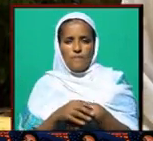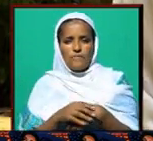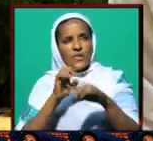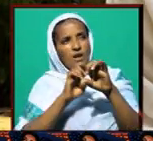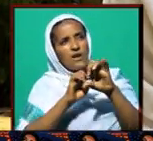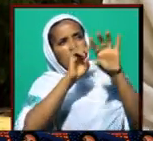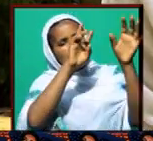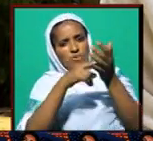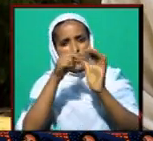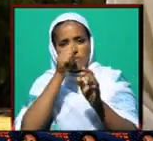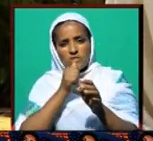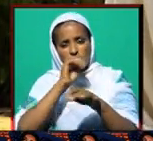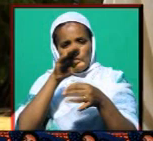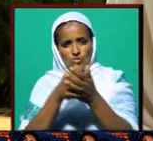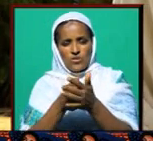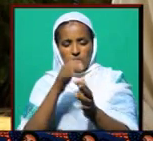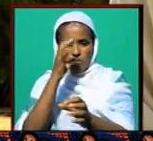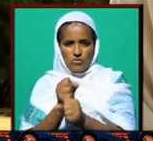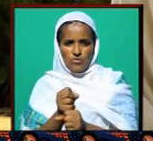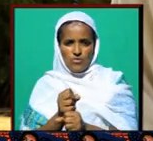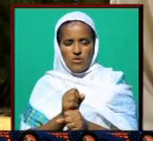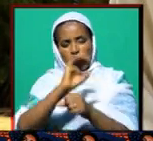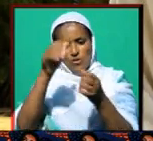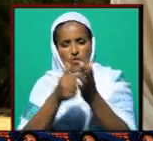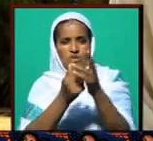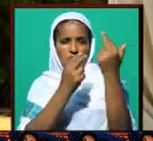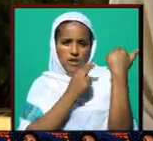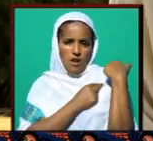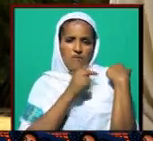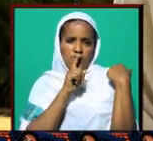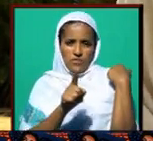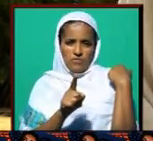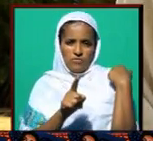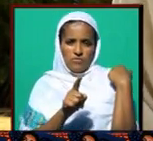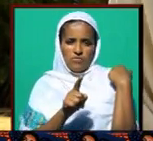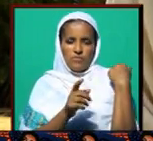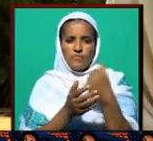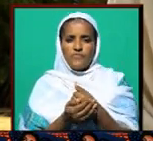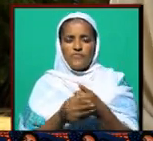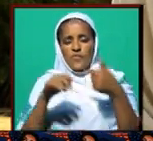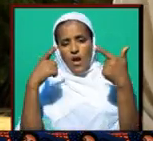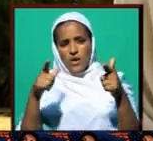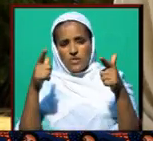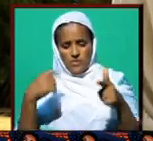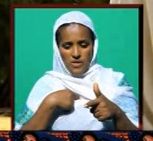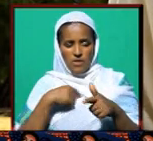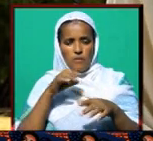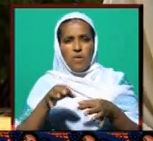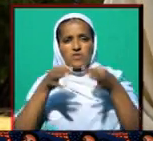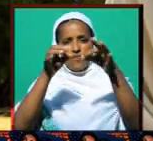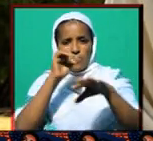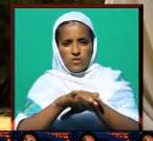ነበር ማገሩ እዚህ ቤተ ክርስቲያኗ አለ። ይሄ ሁሉ ምስጢር ግን እንድትይዝ የሁላችን ኃላፊነት ነው።